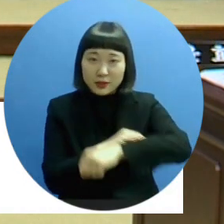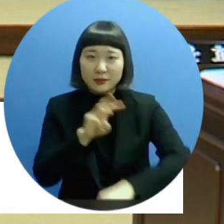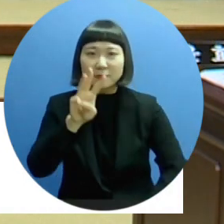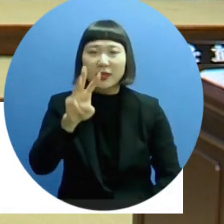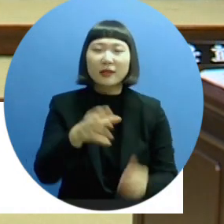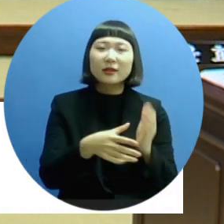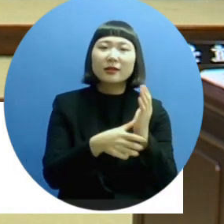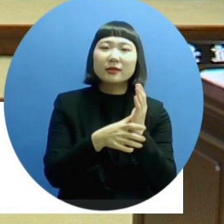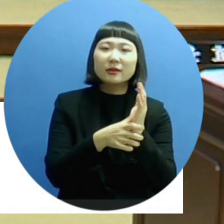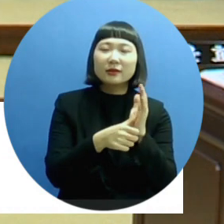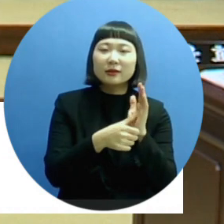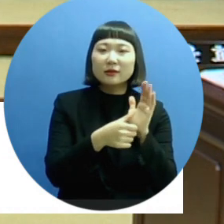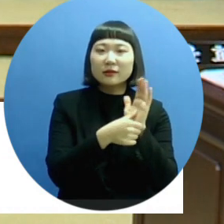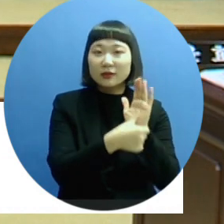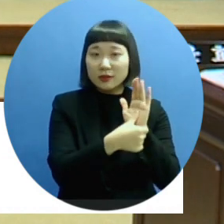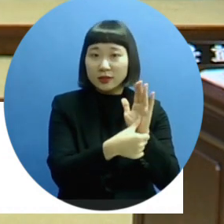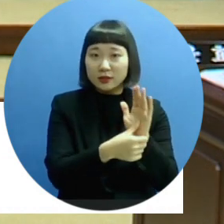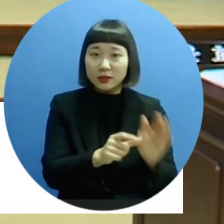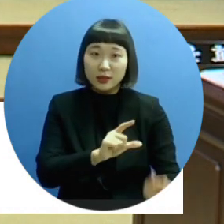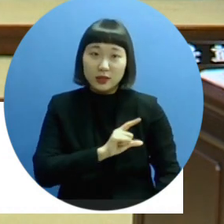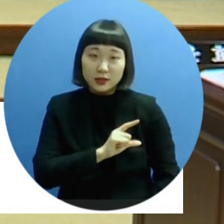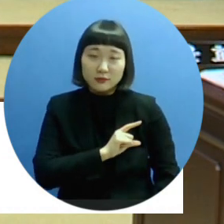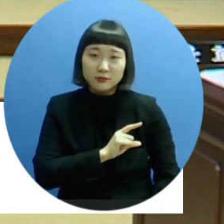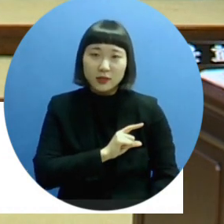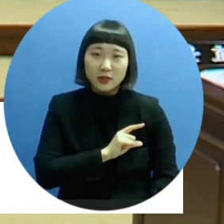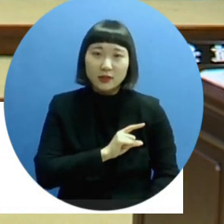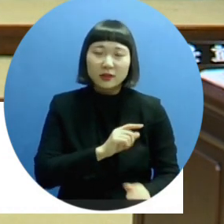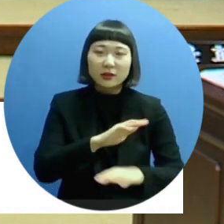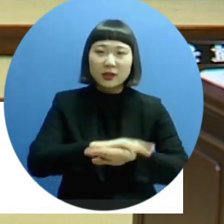수 있는 명칭으로 명명할 것을 촉구한다!